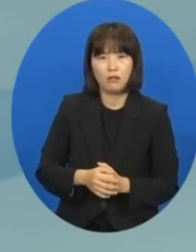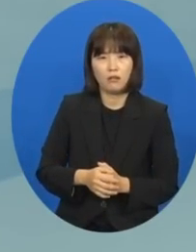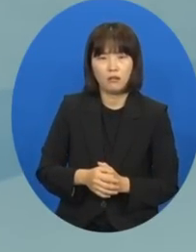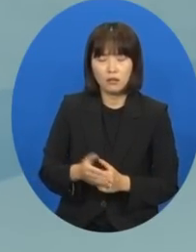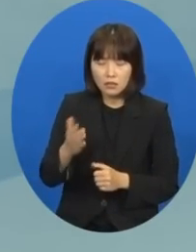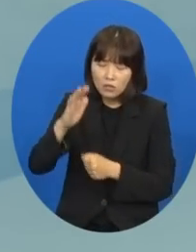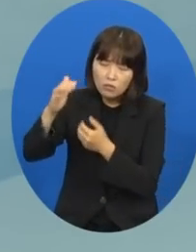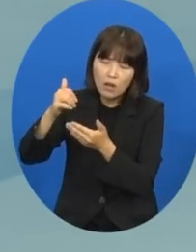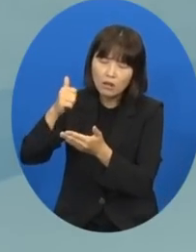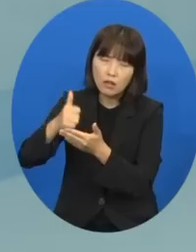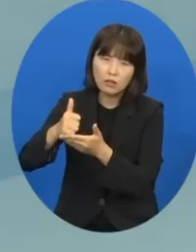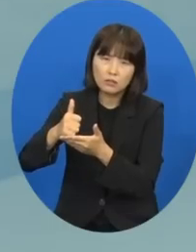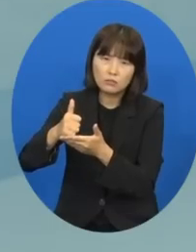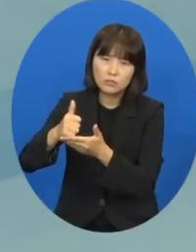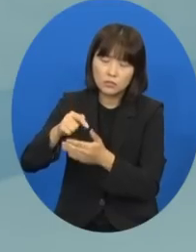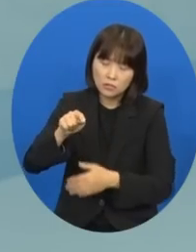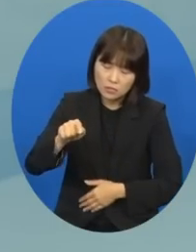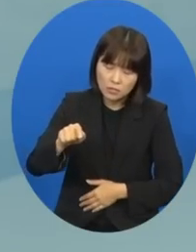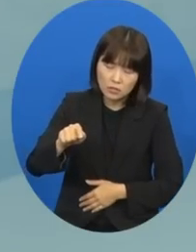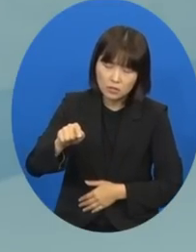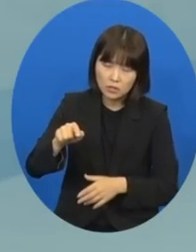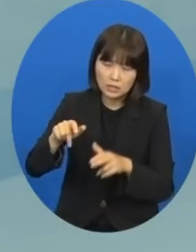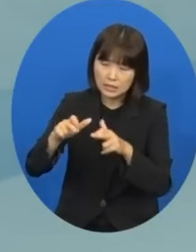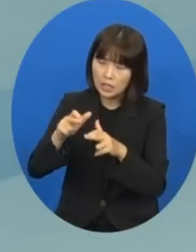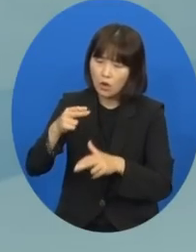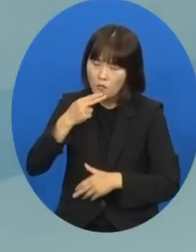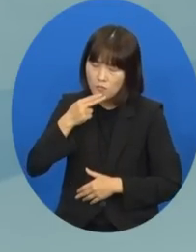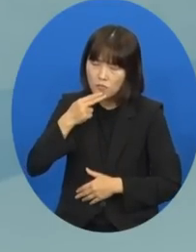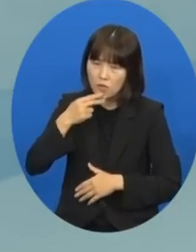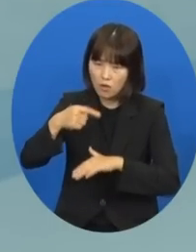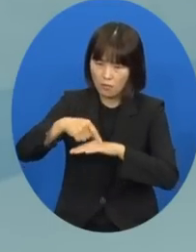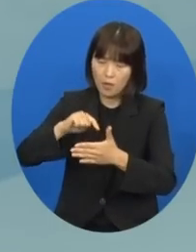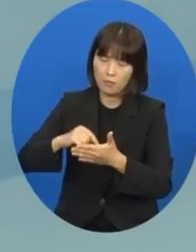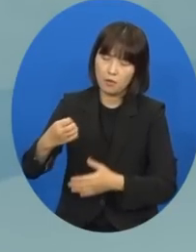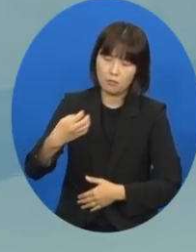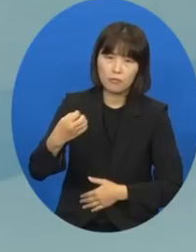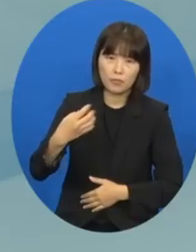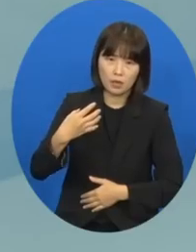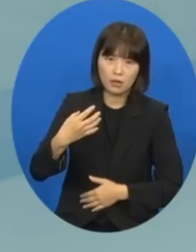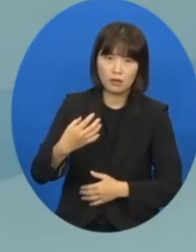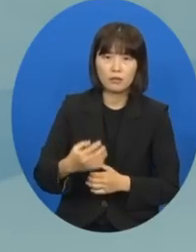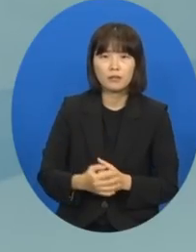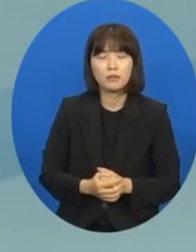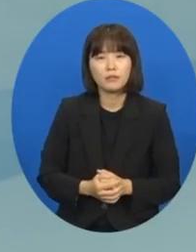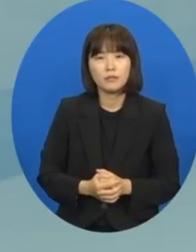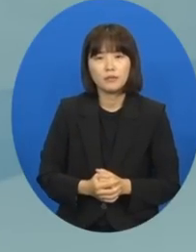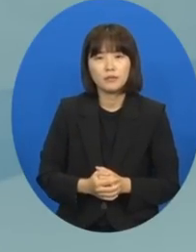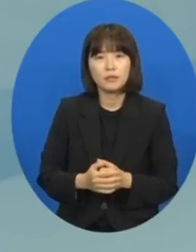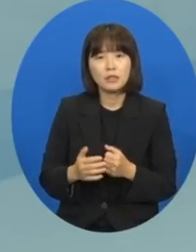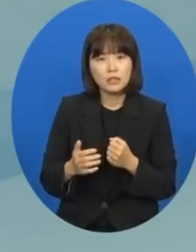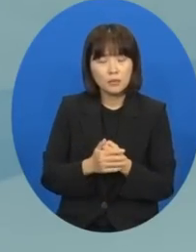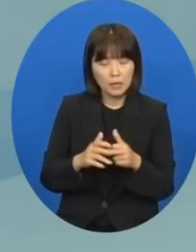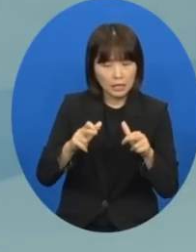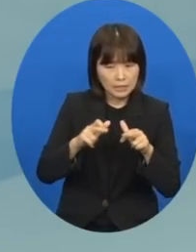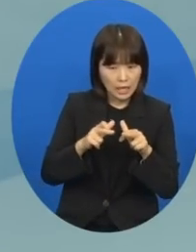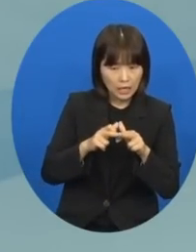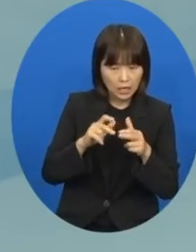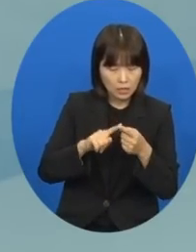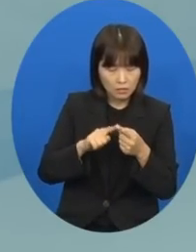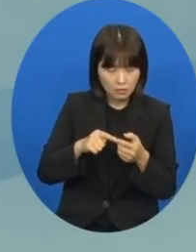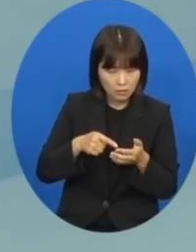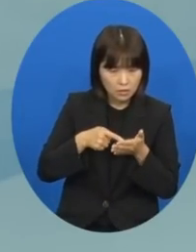아이야라는 마음이 들었어요. 하나님 주신 마음 같아. 그래서 이제 사실은요, 장애 등급을 신청해야